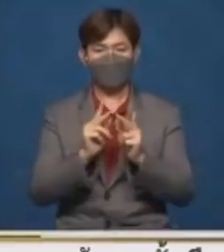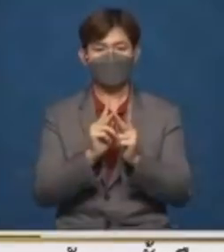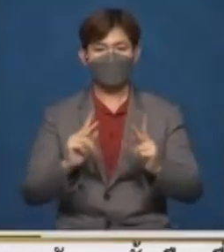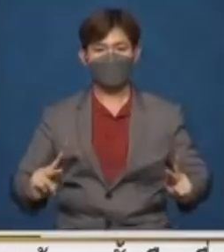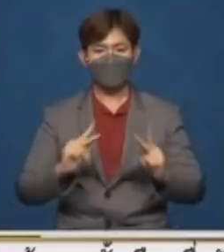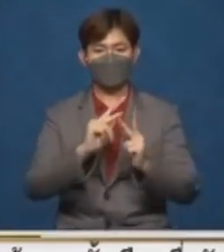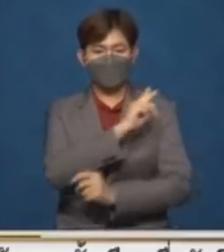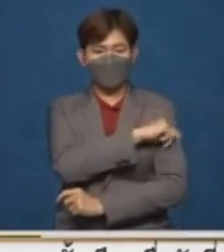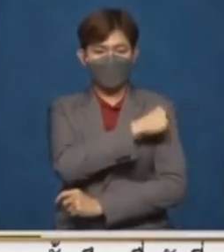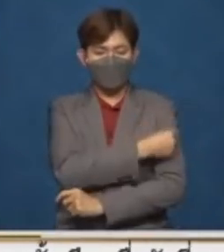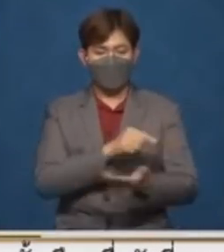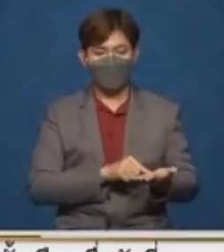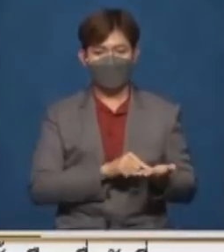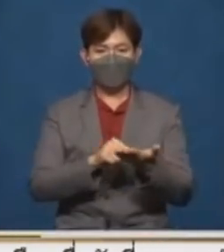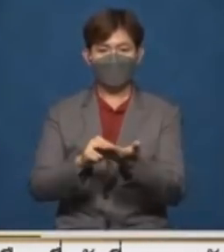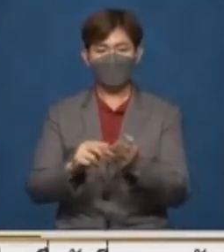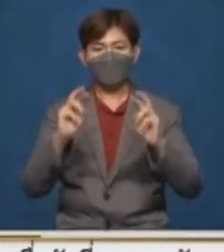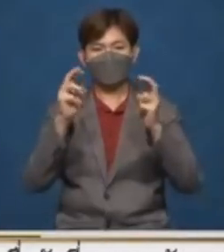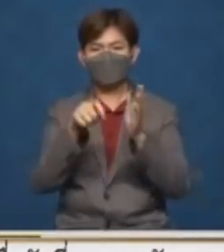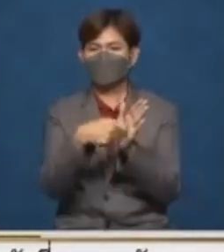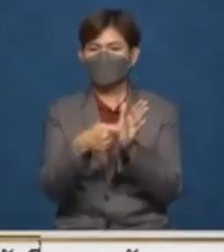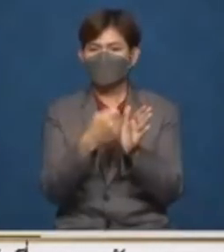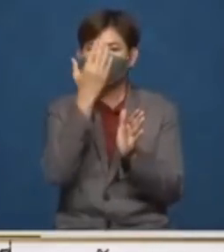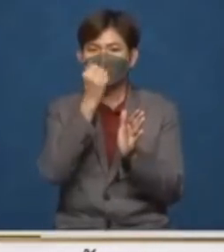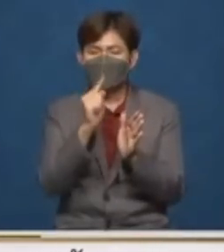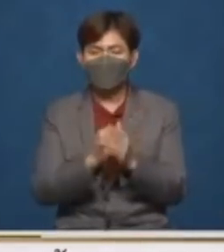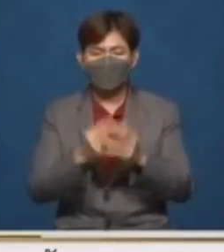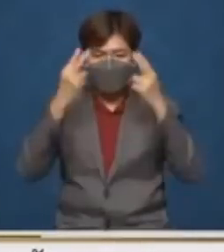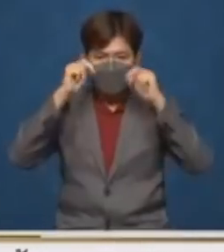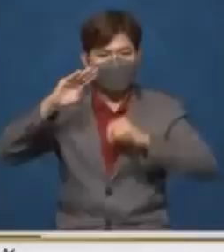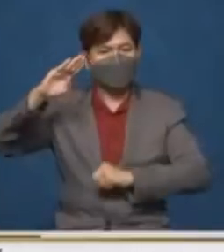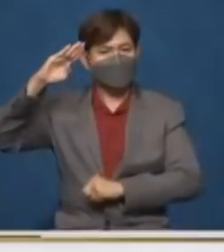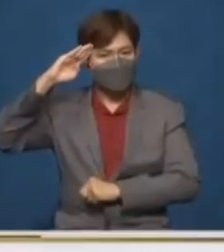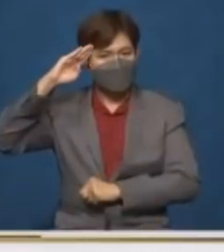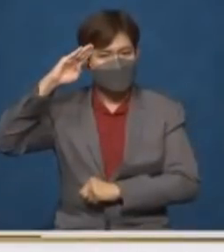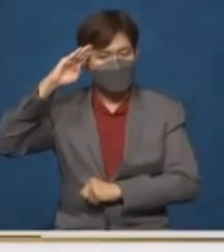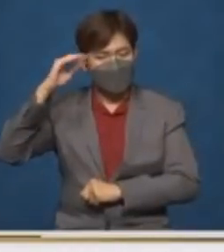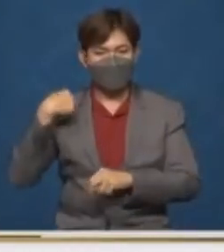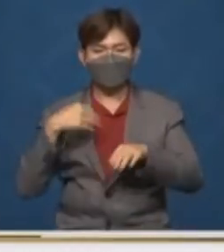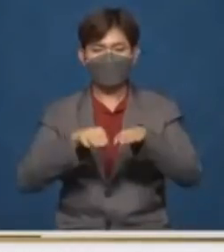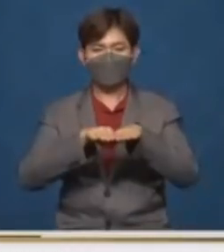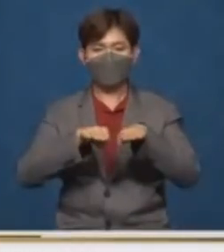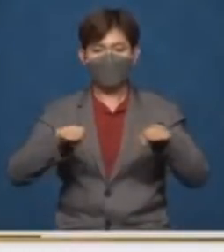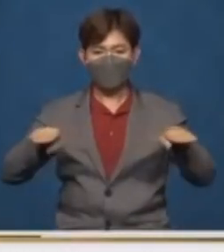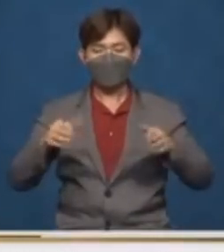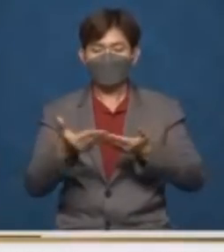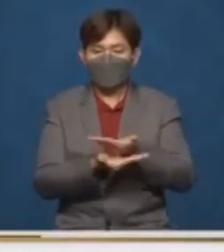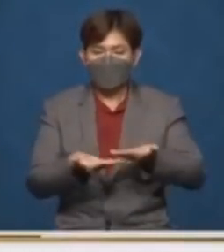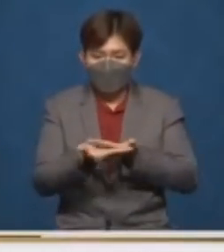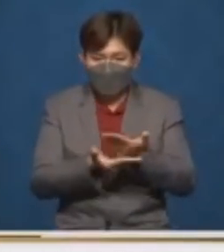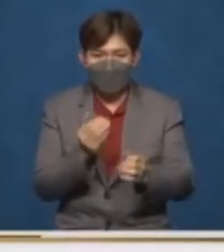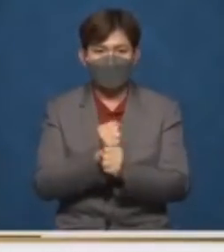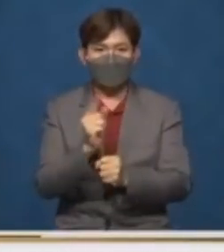ขเสนอไม่ปากฏที่ไปที่มาแต่อย่ได้วาพุนเอกประยุติได้มีหลักเกน พิจจารณาใ